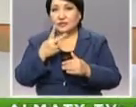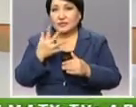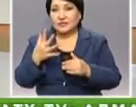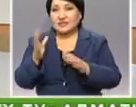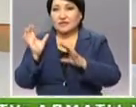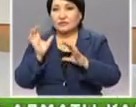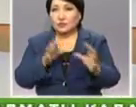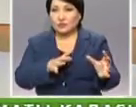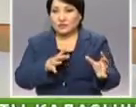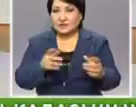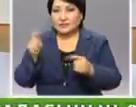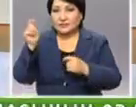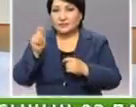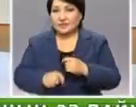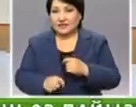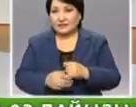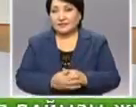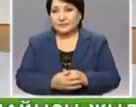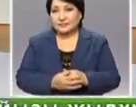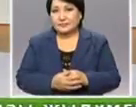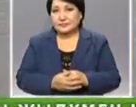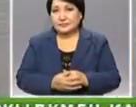жеткізіледі.